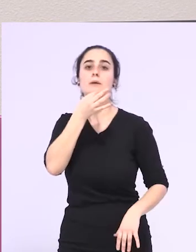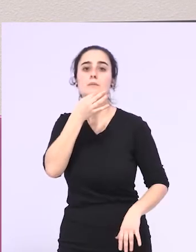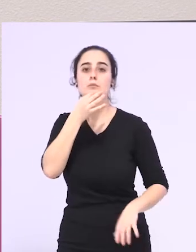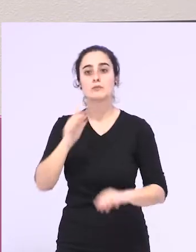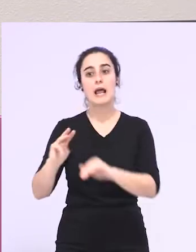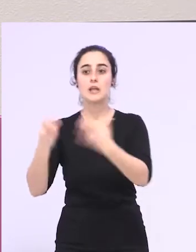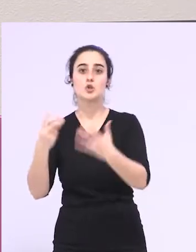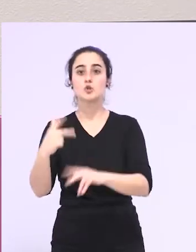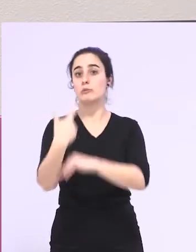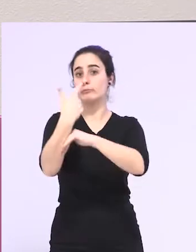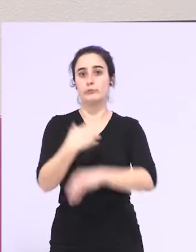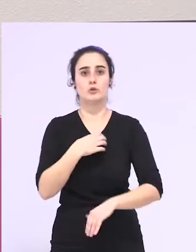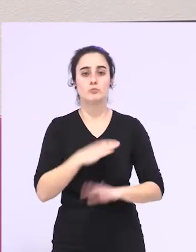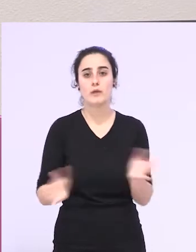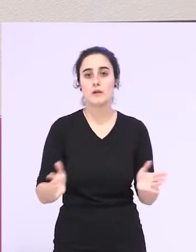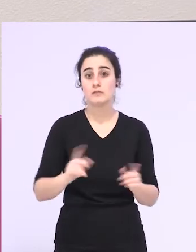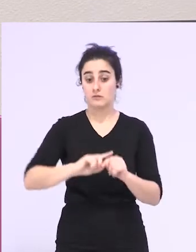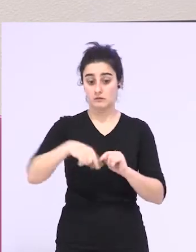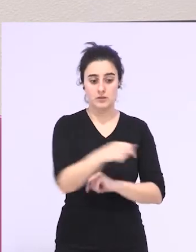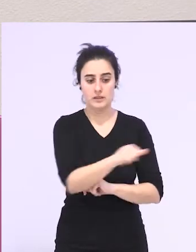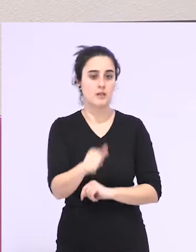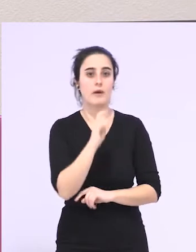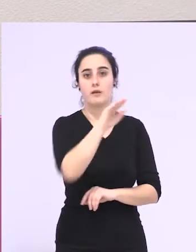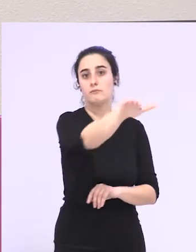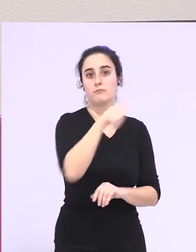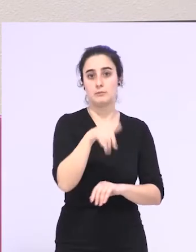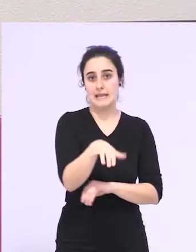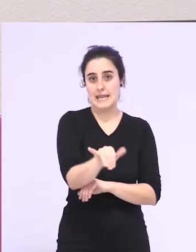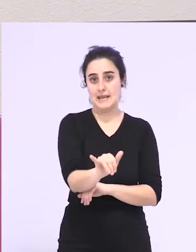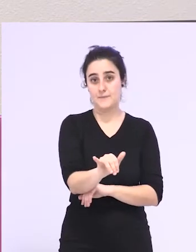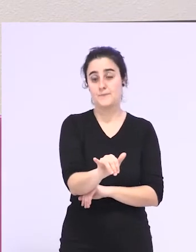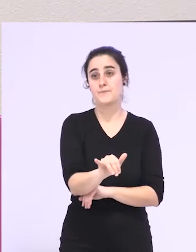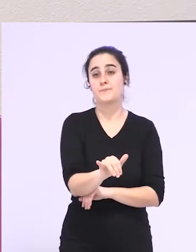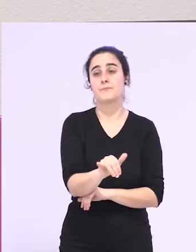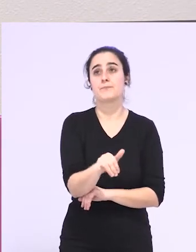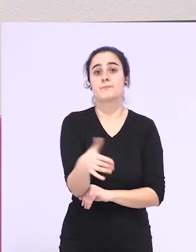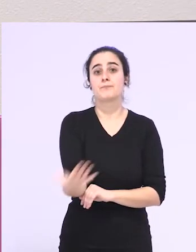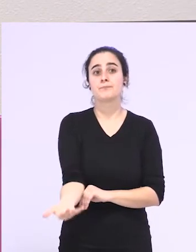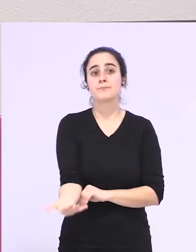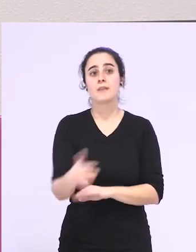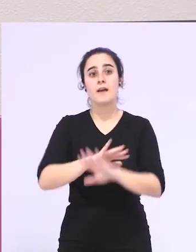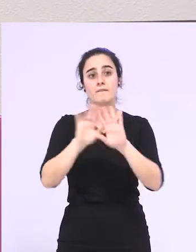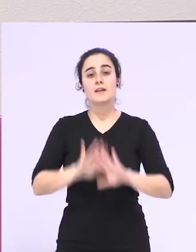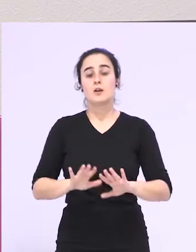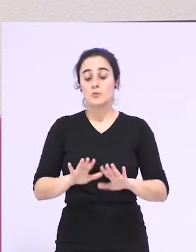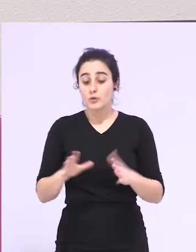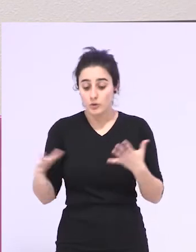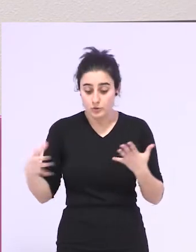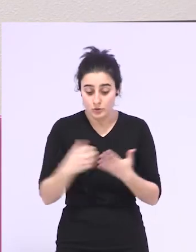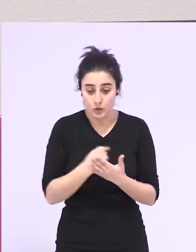zortziretako notizietan, eta punto. Eta urrengo astean ere ez dizugu deituko. Orduan, guzti hau ere nik